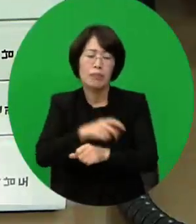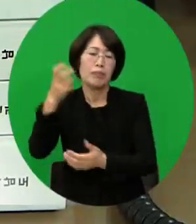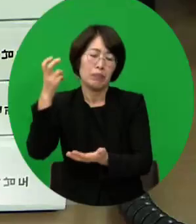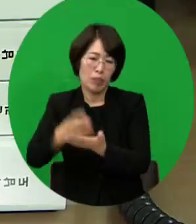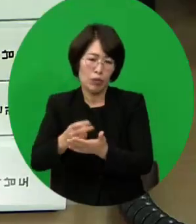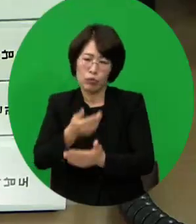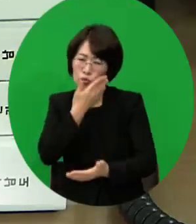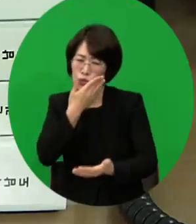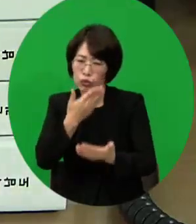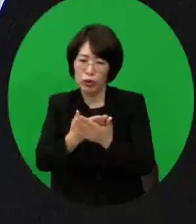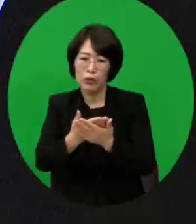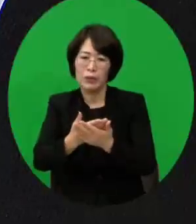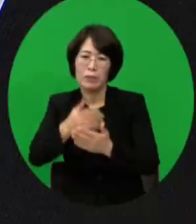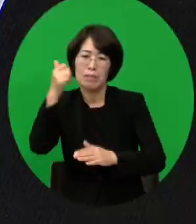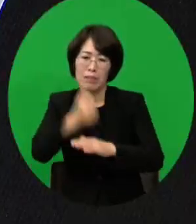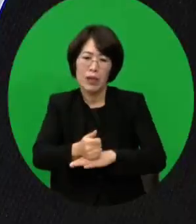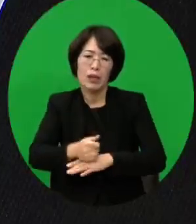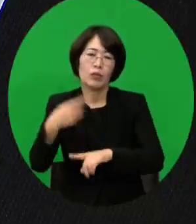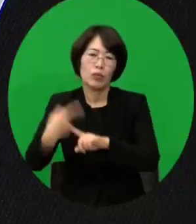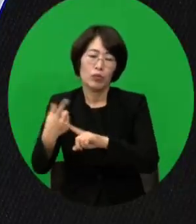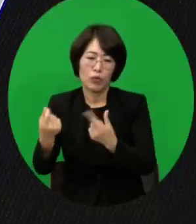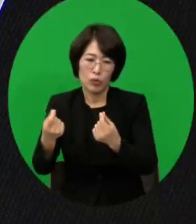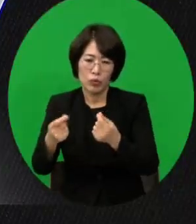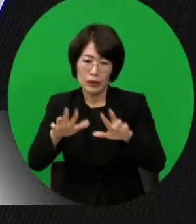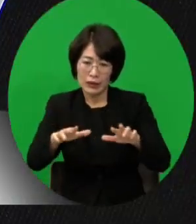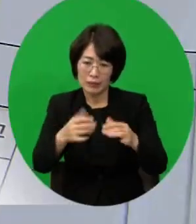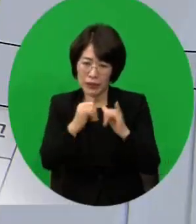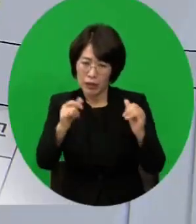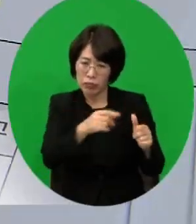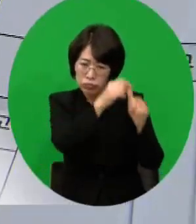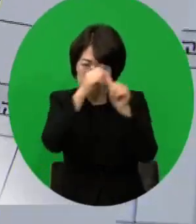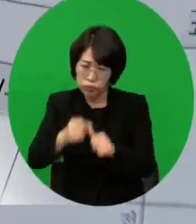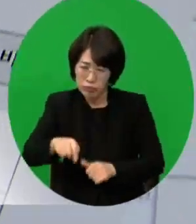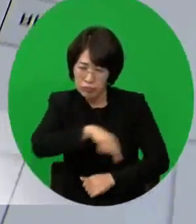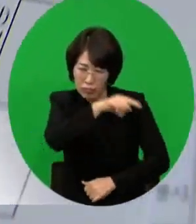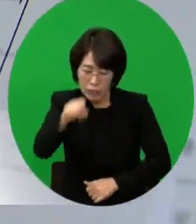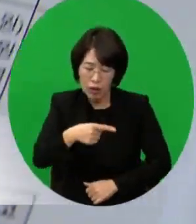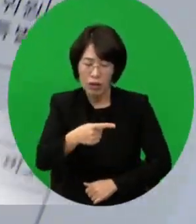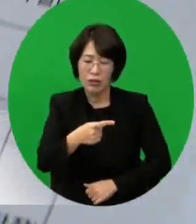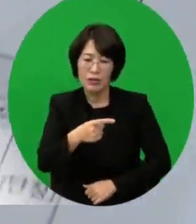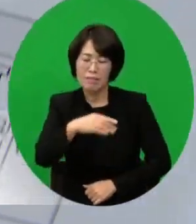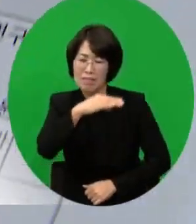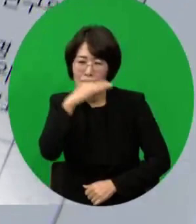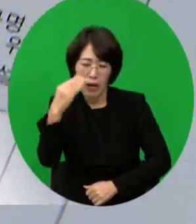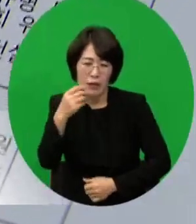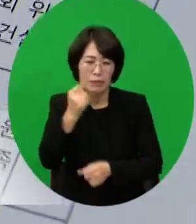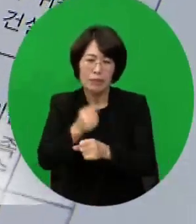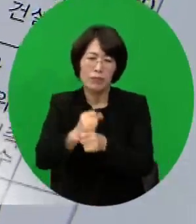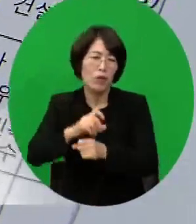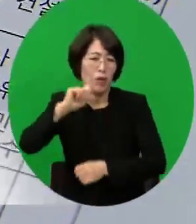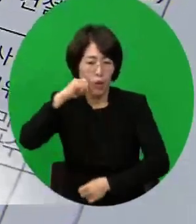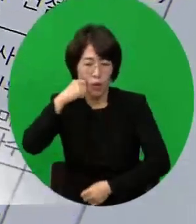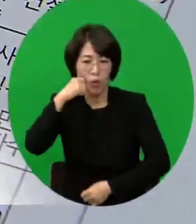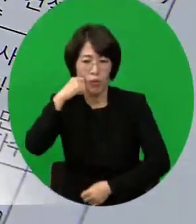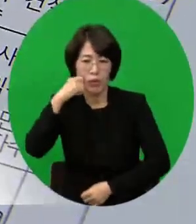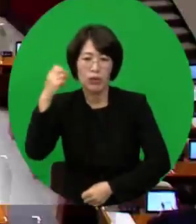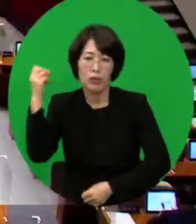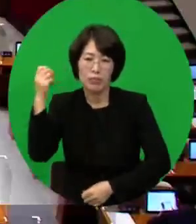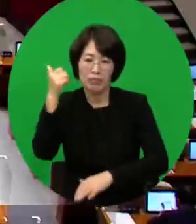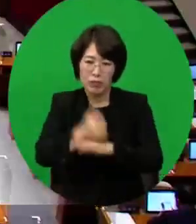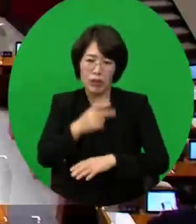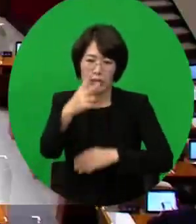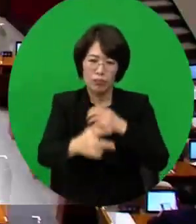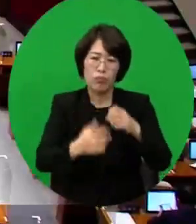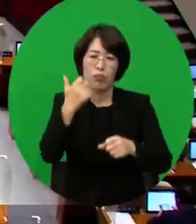최종 결과물입니다 지금과 같은 인적 구성으로는 제대로된 보고서작성을 기대할 수 없고 결국 70여년 만에